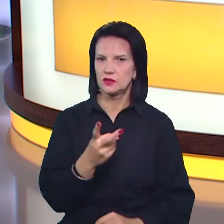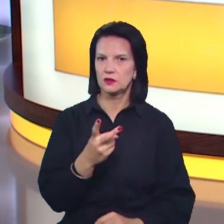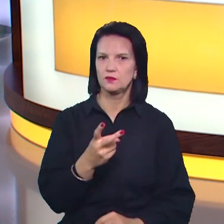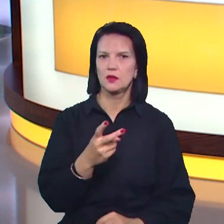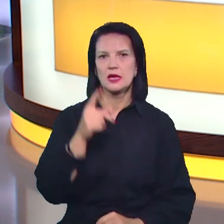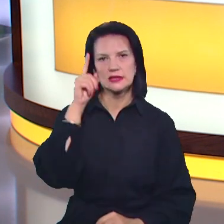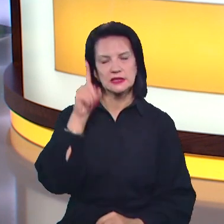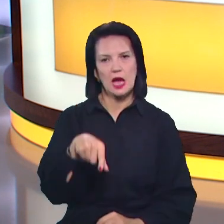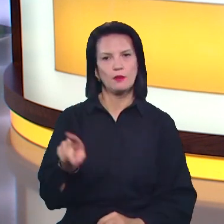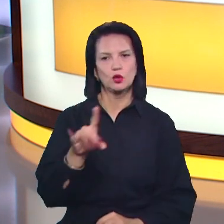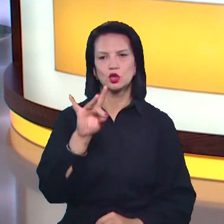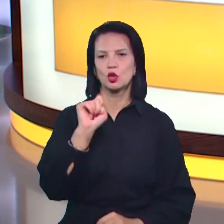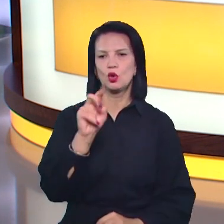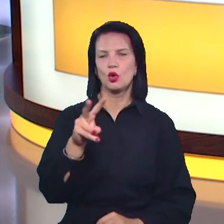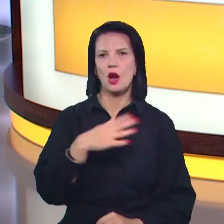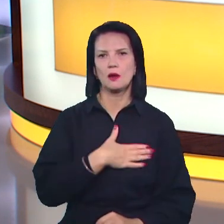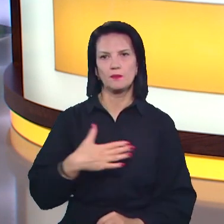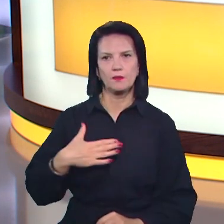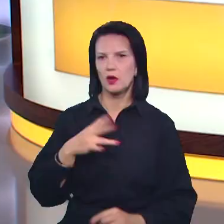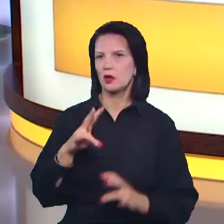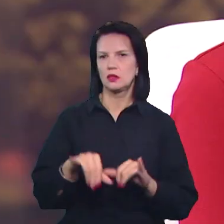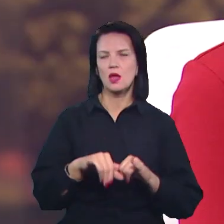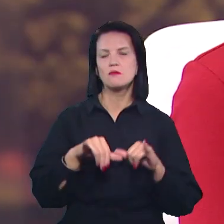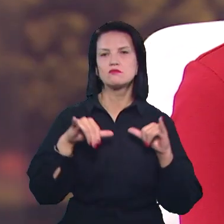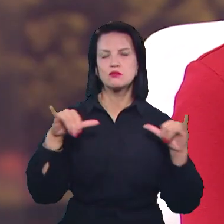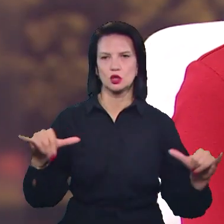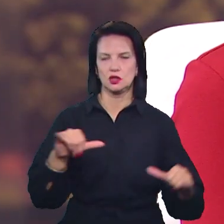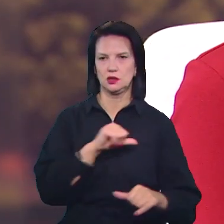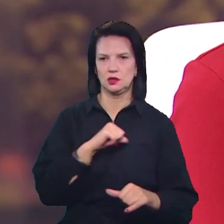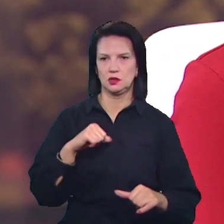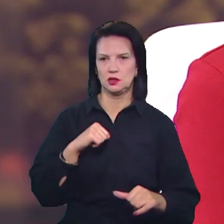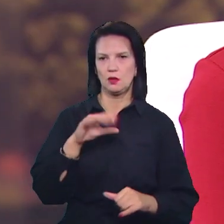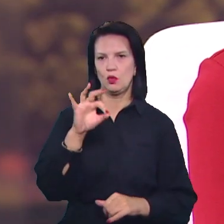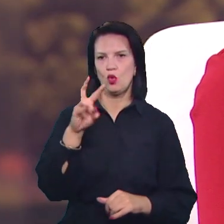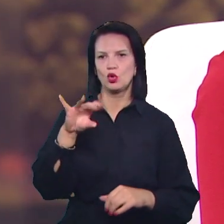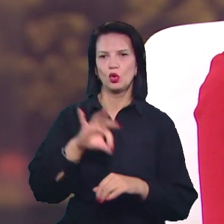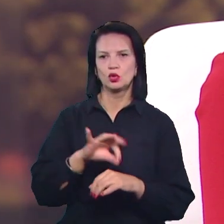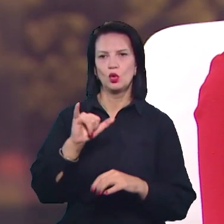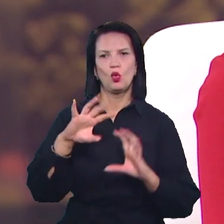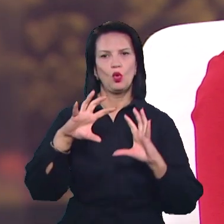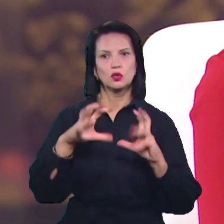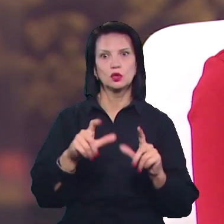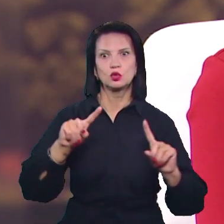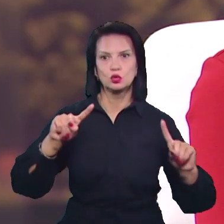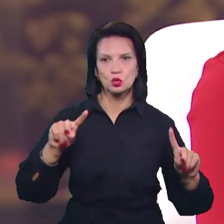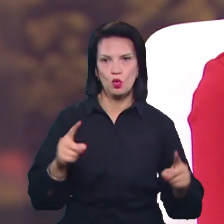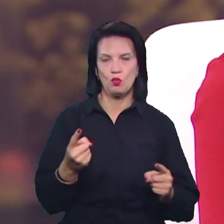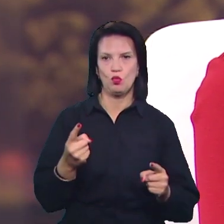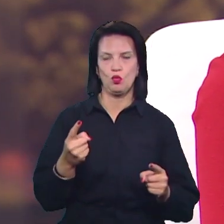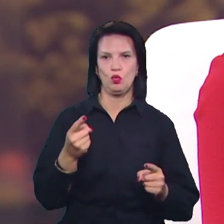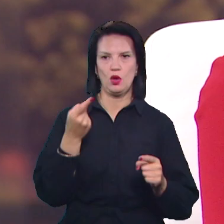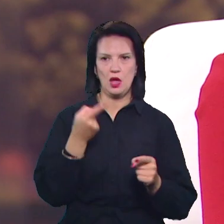знаємо, що рак молочної залози – найпоширеніше онкологічне захворювання у світі. Чому саме цей